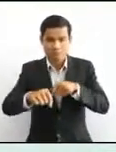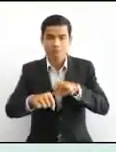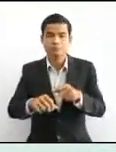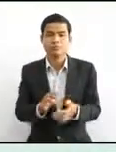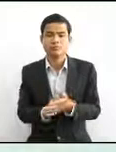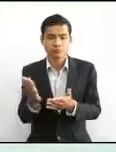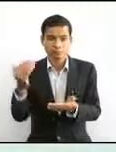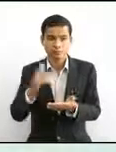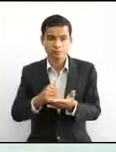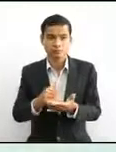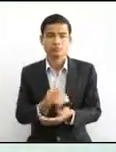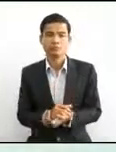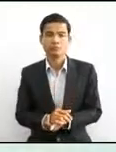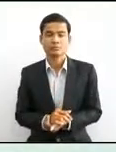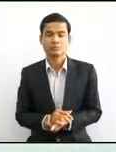đang tiết